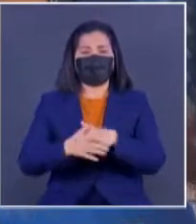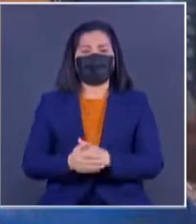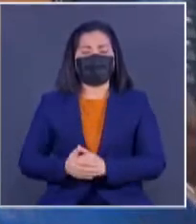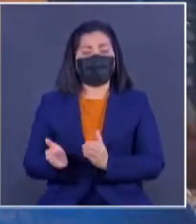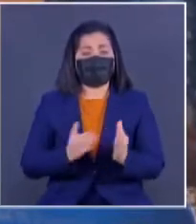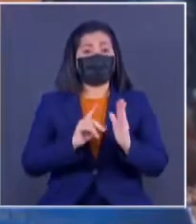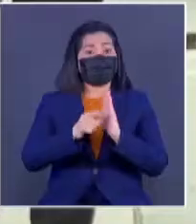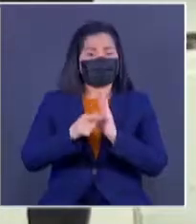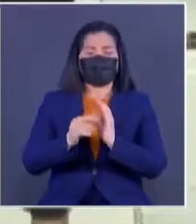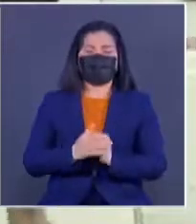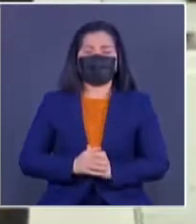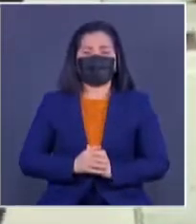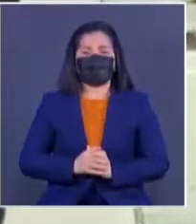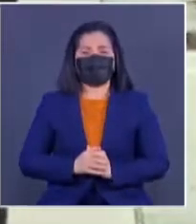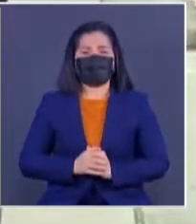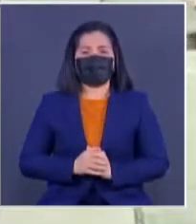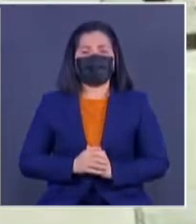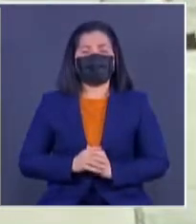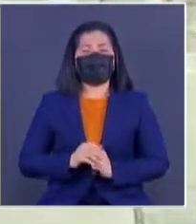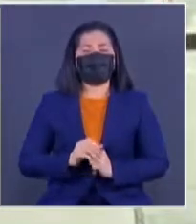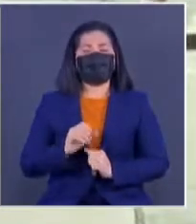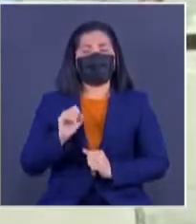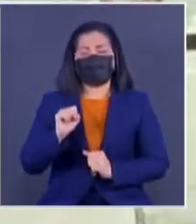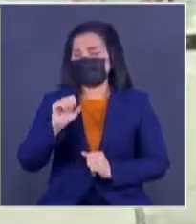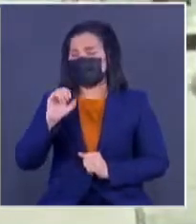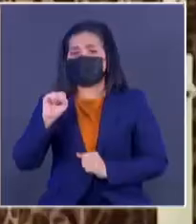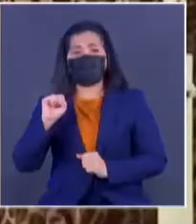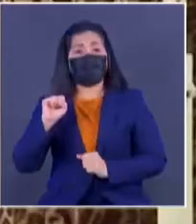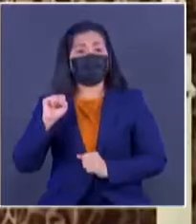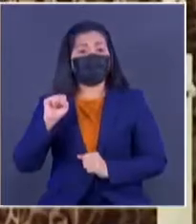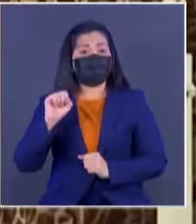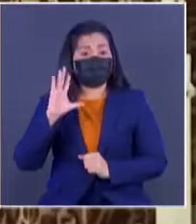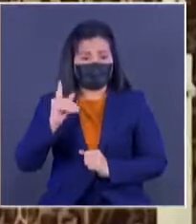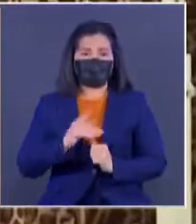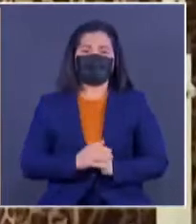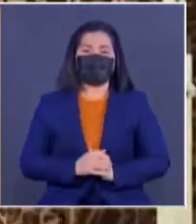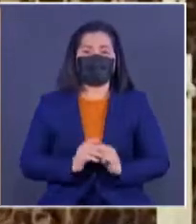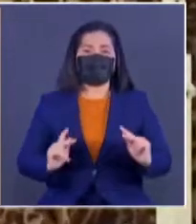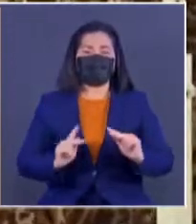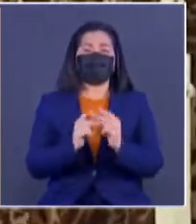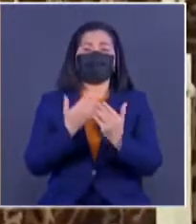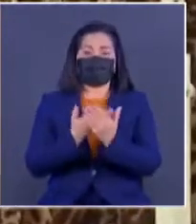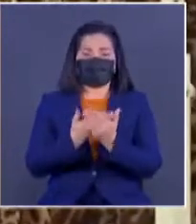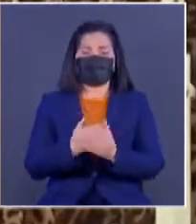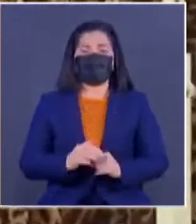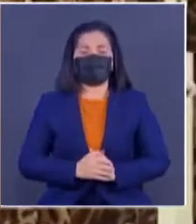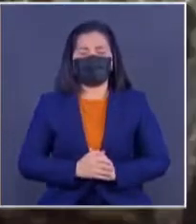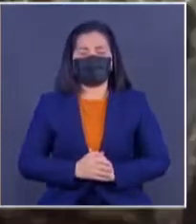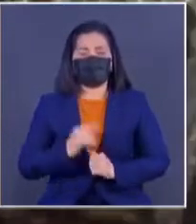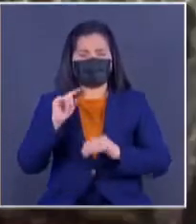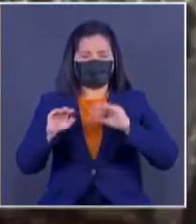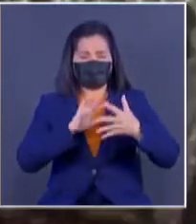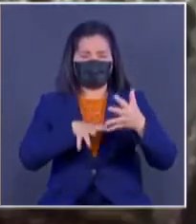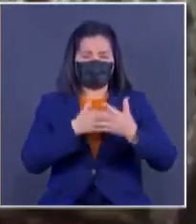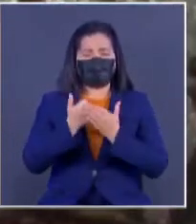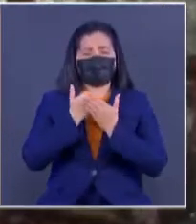สสช.ครับนายดนุชาพิชยนันท์ก็บอกว่าทางกระทรวงการคลังและสสช.เนี่ยก็เตรียมมาตรการเยียวยาประชาชนเพิ่มเติม